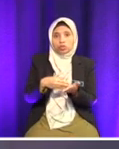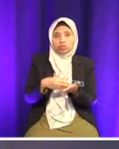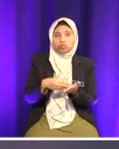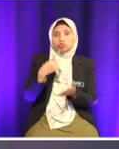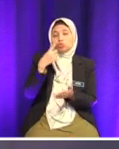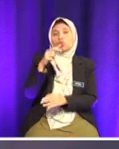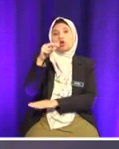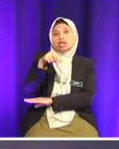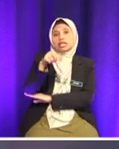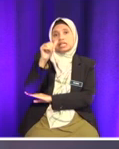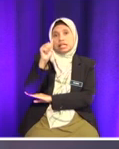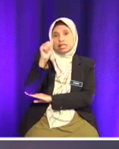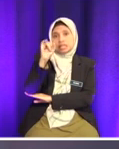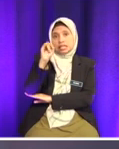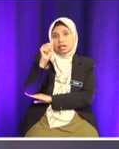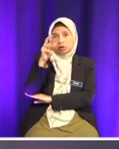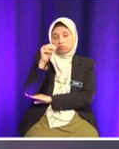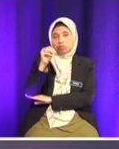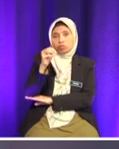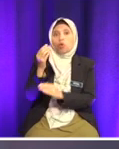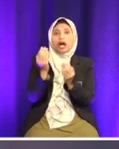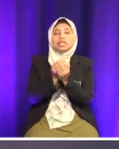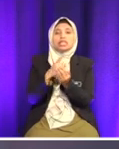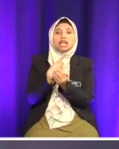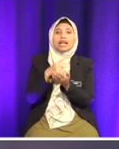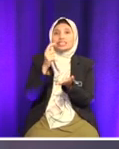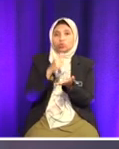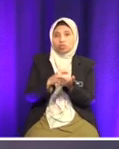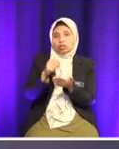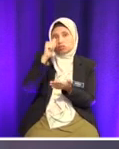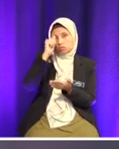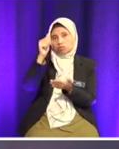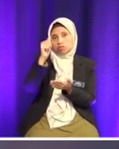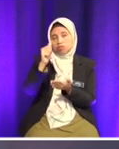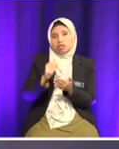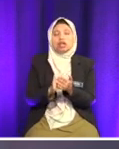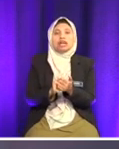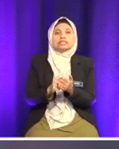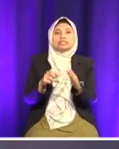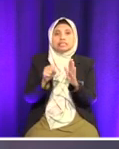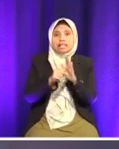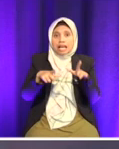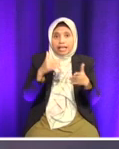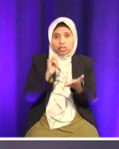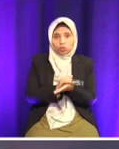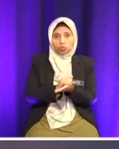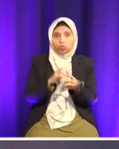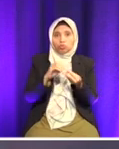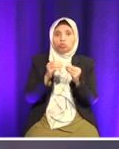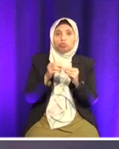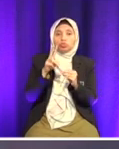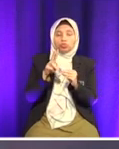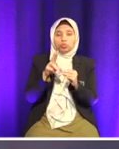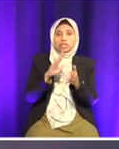dimakbulkan oleh Allah subhanahu wa ta'ala seterusnya kelebihan qiyamulah ini antaranya ialah yang keduanya menjadi